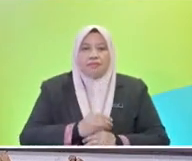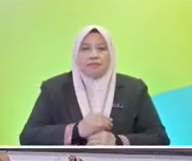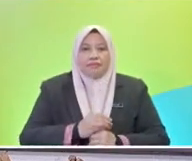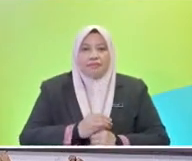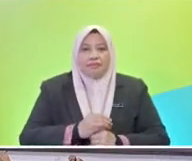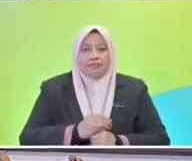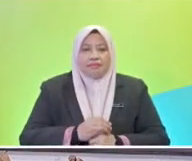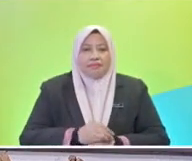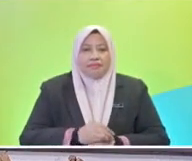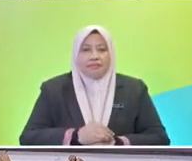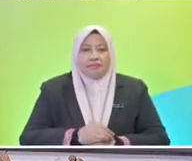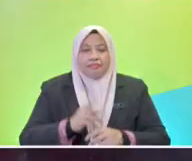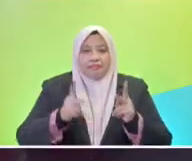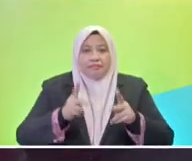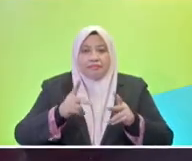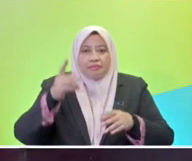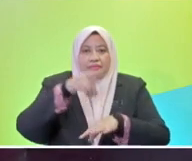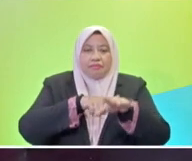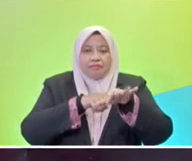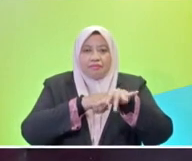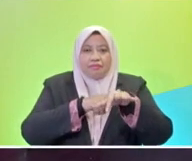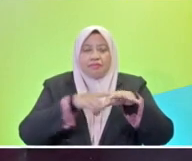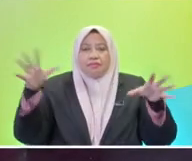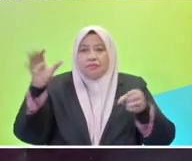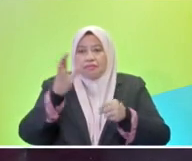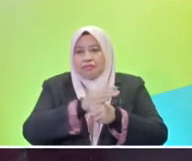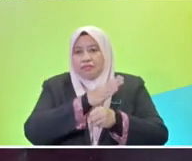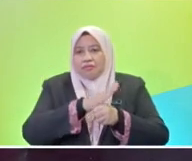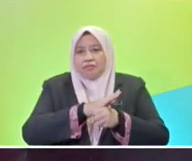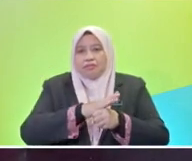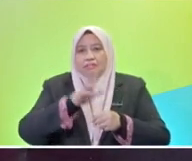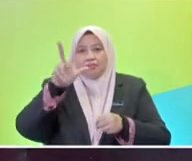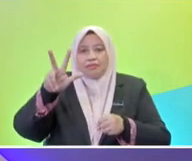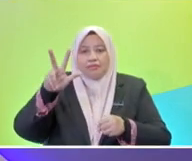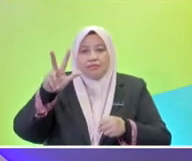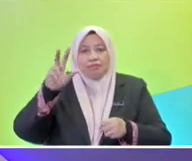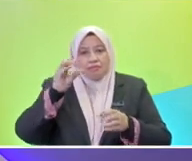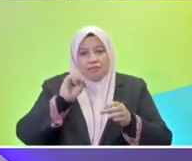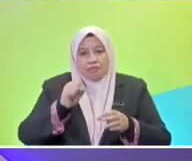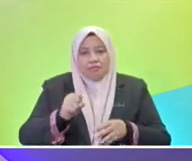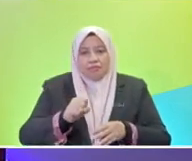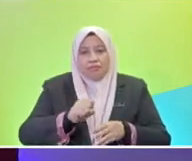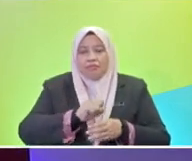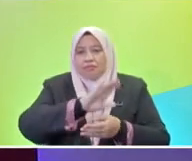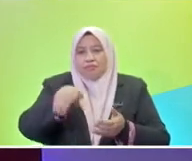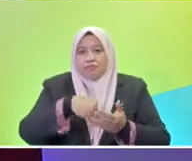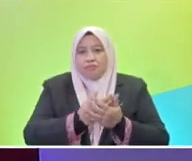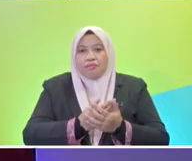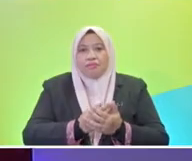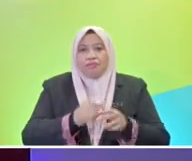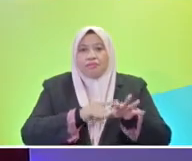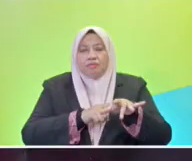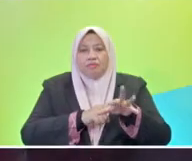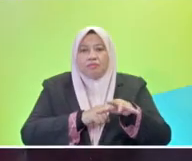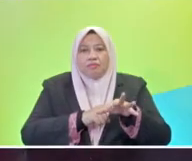air. Kalau daun tu dia cukup tiga sumber ni, dia cukup ada klorofil dia, apa jadi kat daun tu?